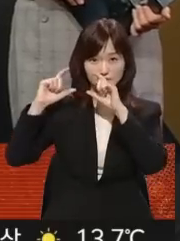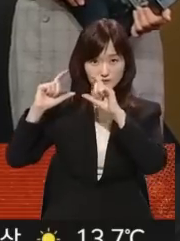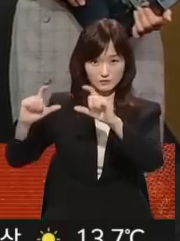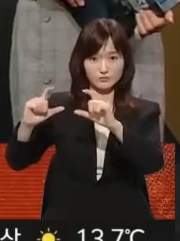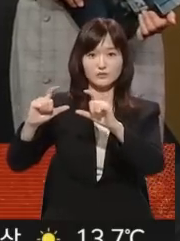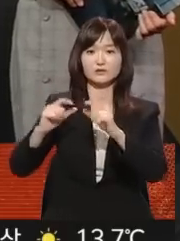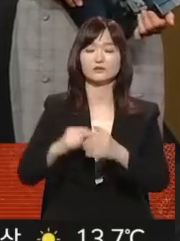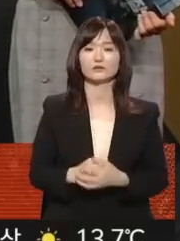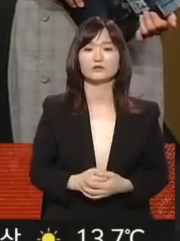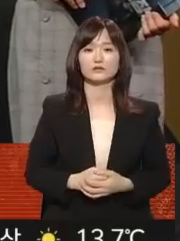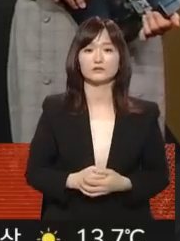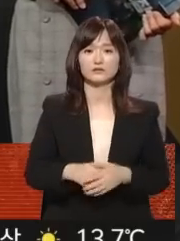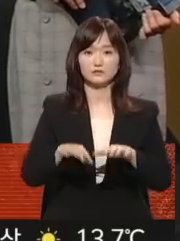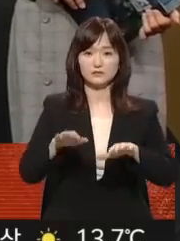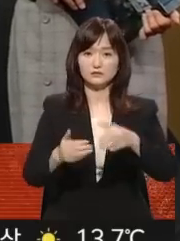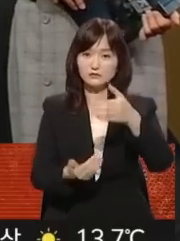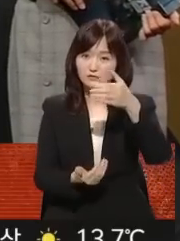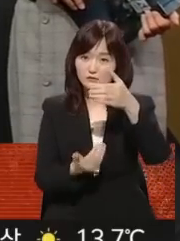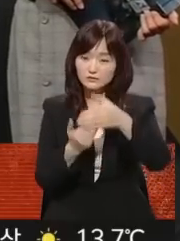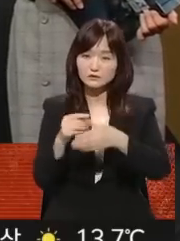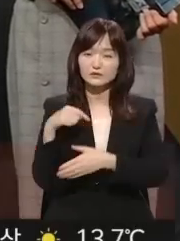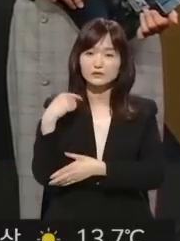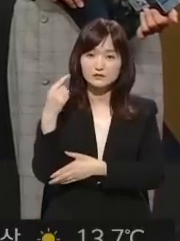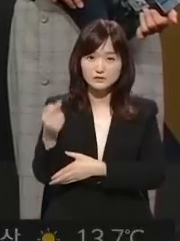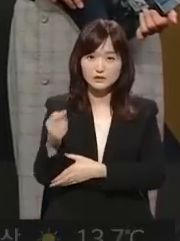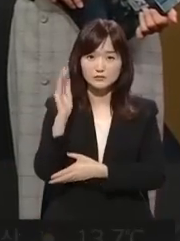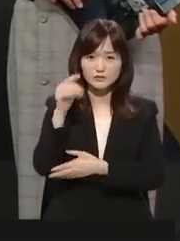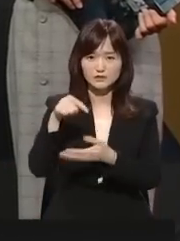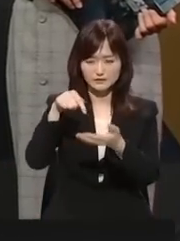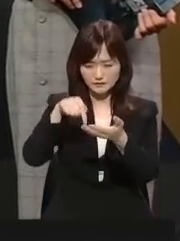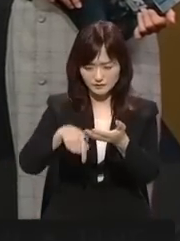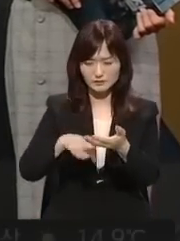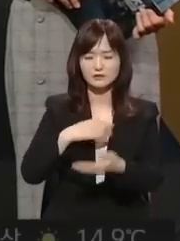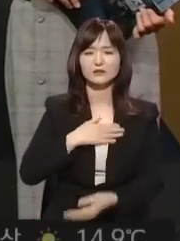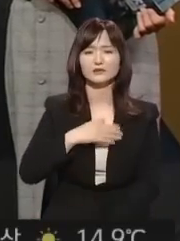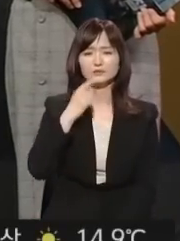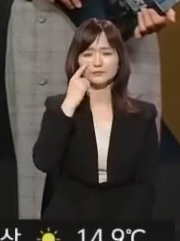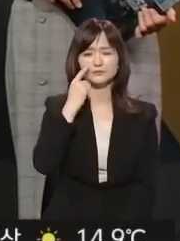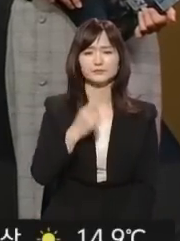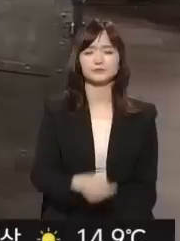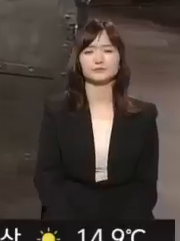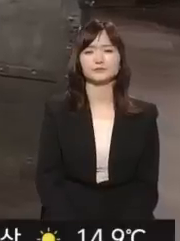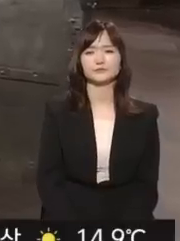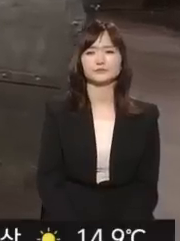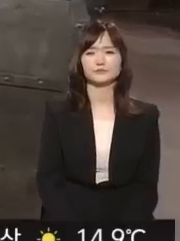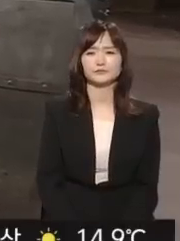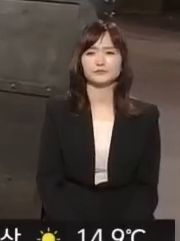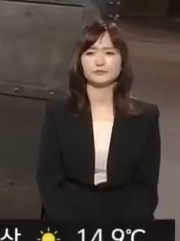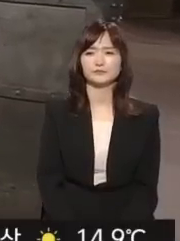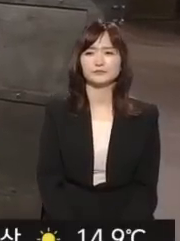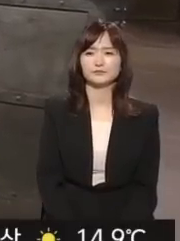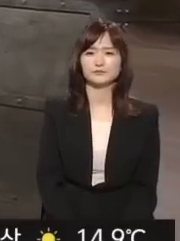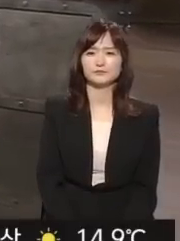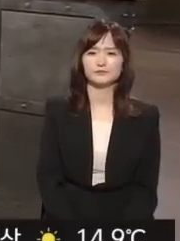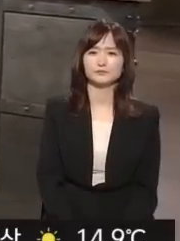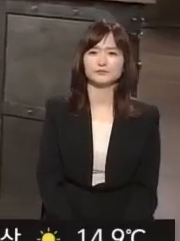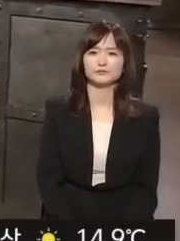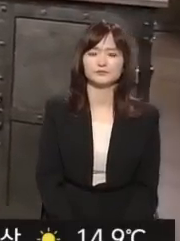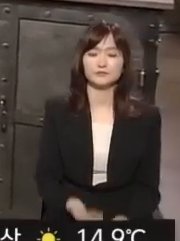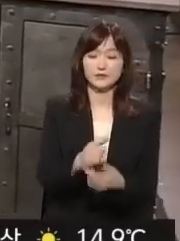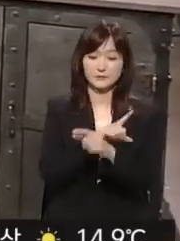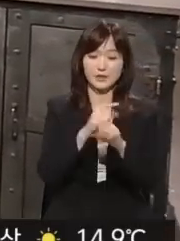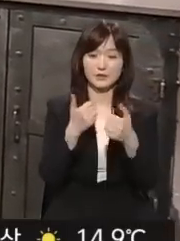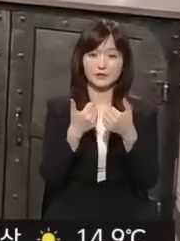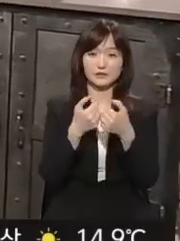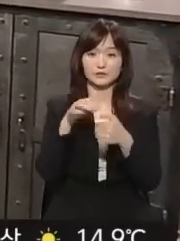내렸습니다 이번 사건의 뒷이야기를 더 깊게 짚어보겠습니다 자 저희가이 별별